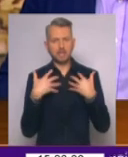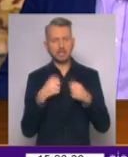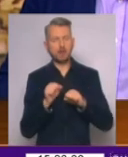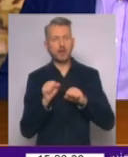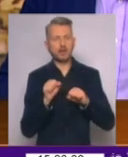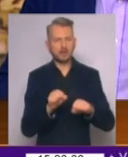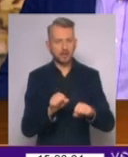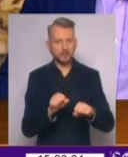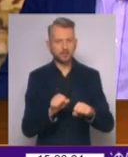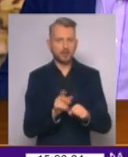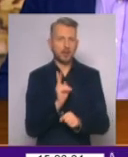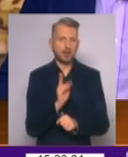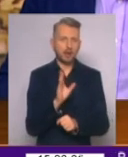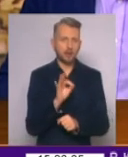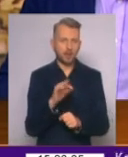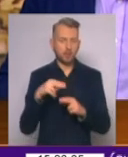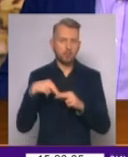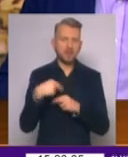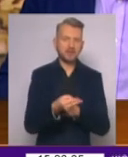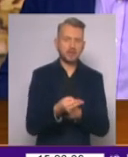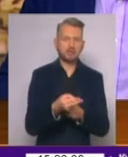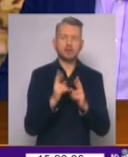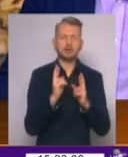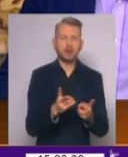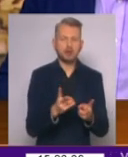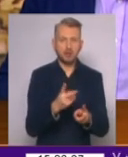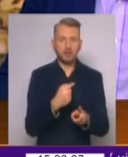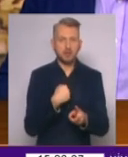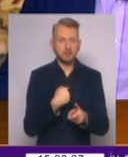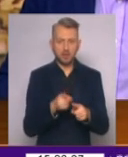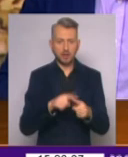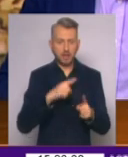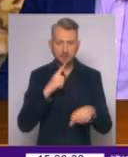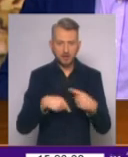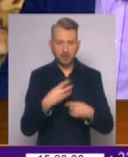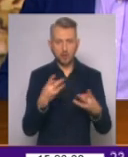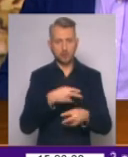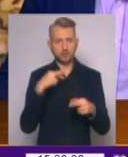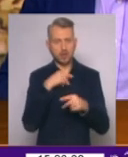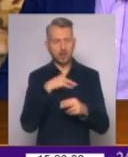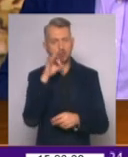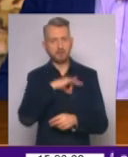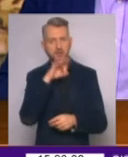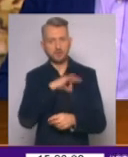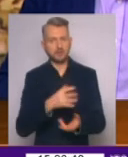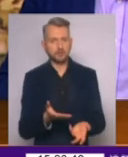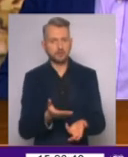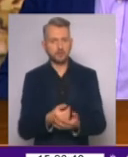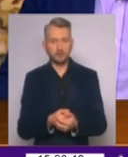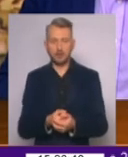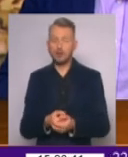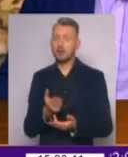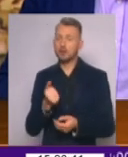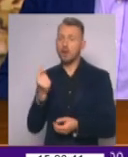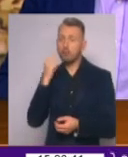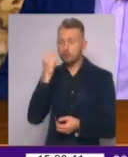здравоохранения как-то вот компенсировать. Каким образом? Мне это постоянно, например, нужно лекарство. Ну вот. Так, почули.